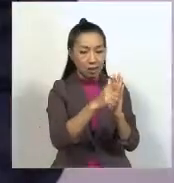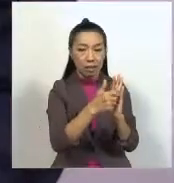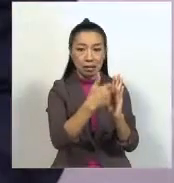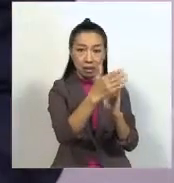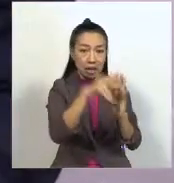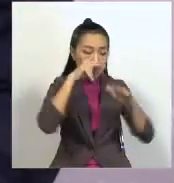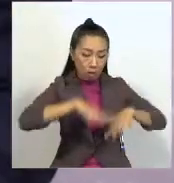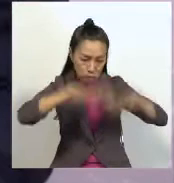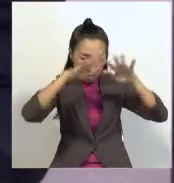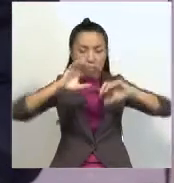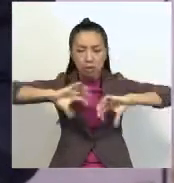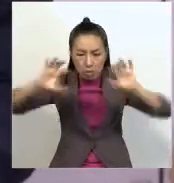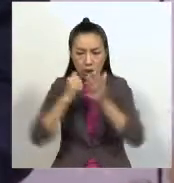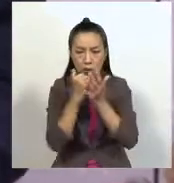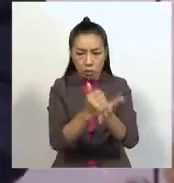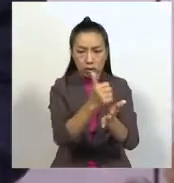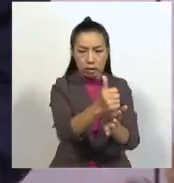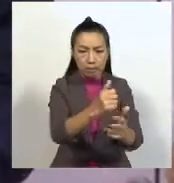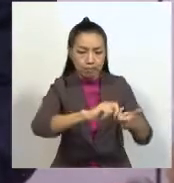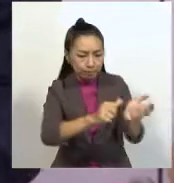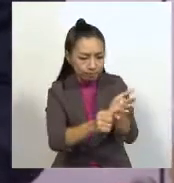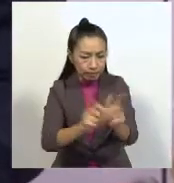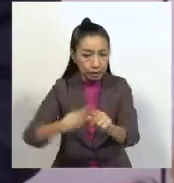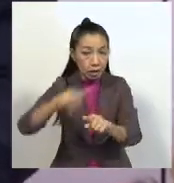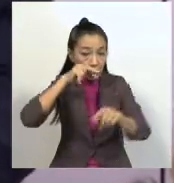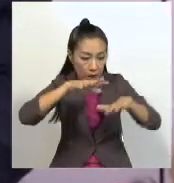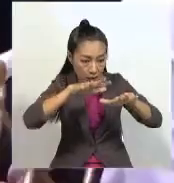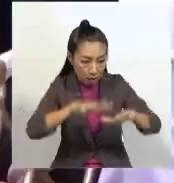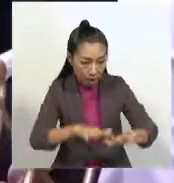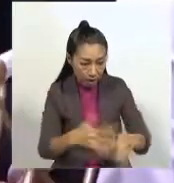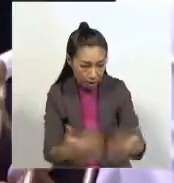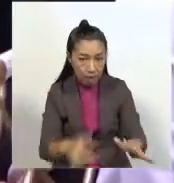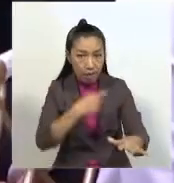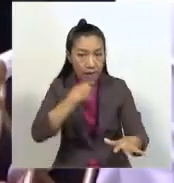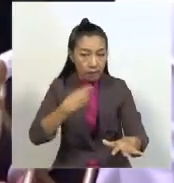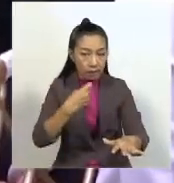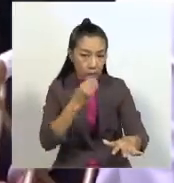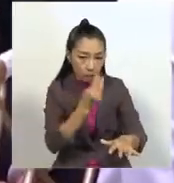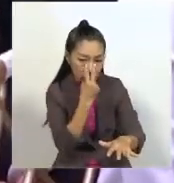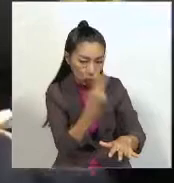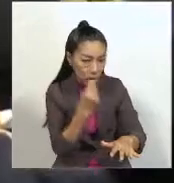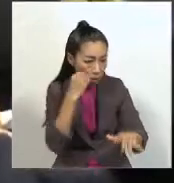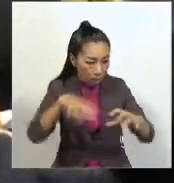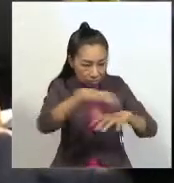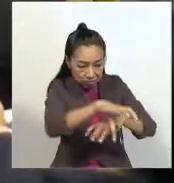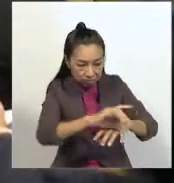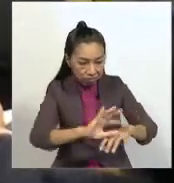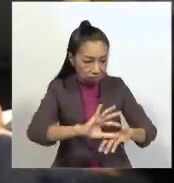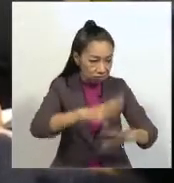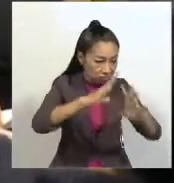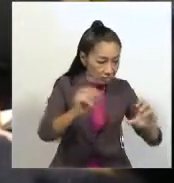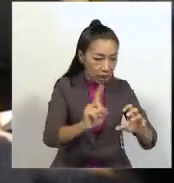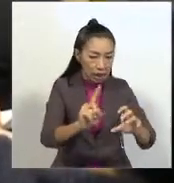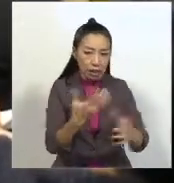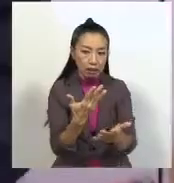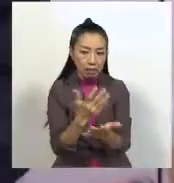นเยียวยาชดใช้ความเสียหายรวมถึงการฟื้นฟูหลังน้ำลดแต่ต้องตรวจสอบให้รัดกุมเพราะว่าเป็นเงินภาษีของประชาชน